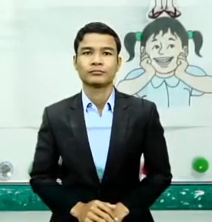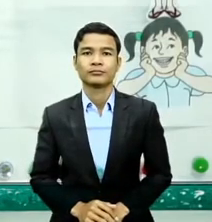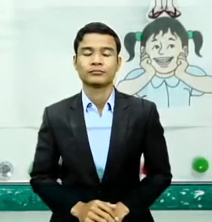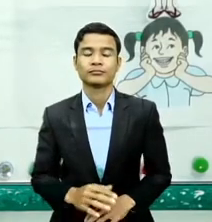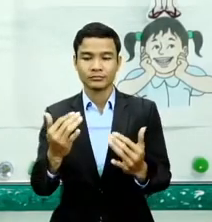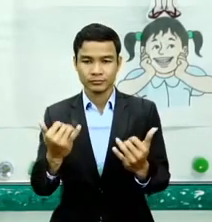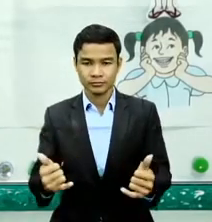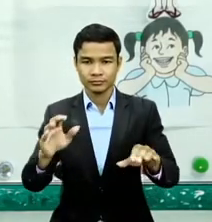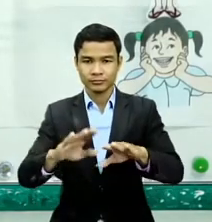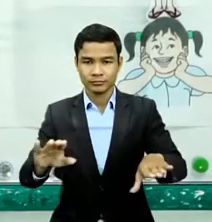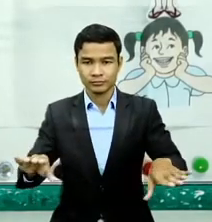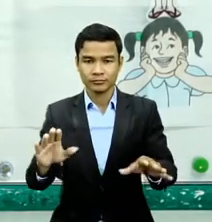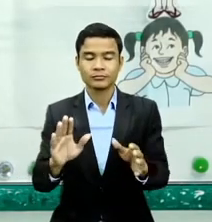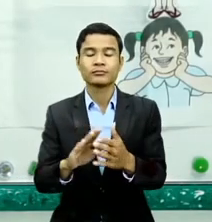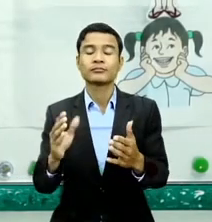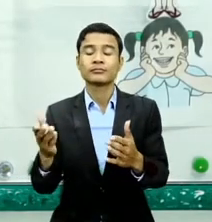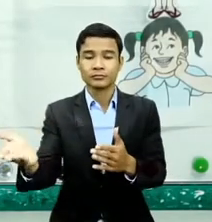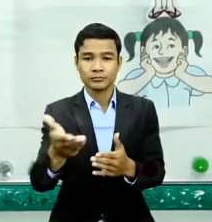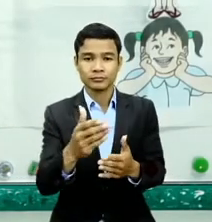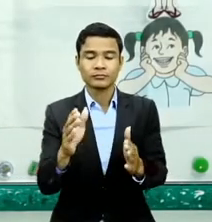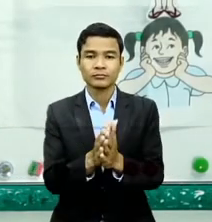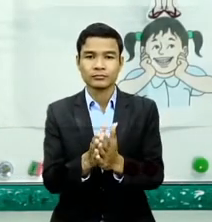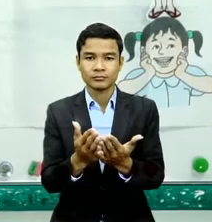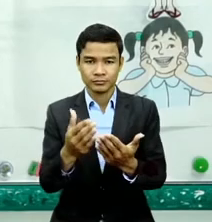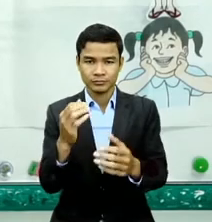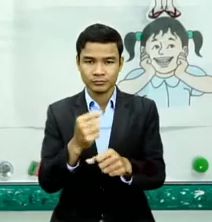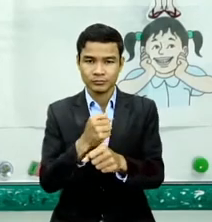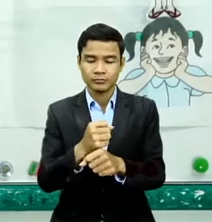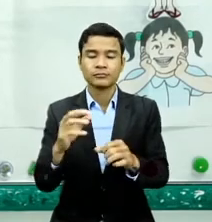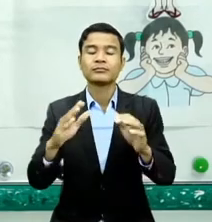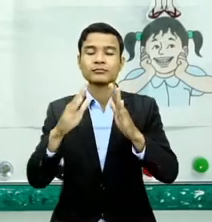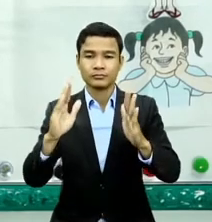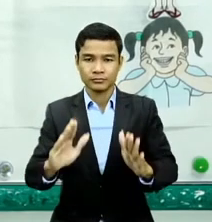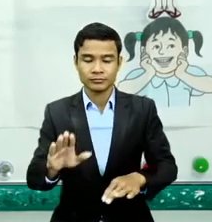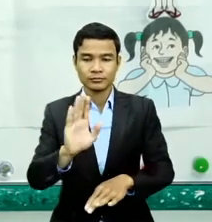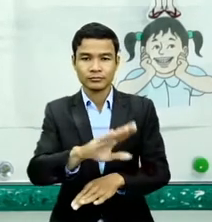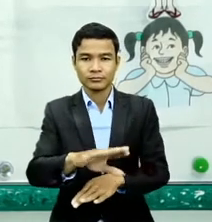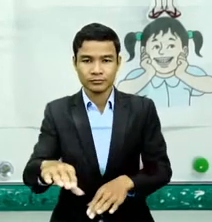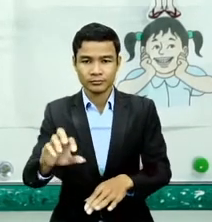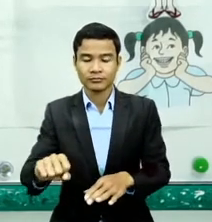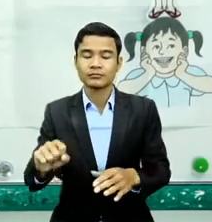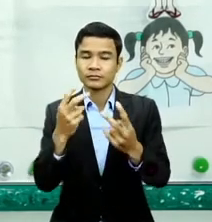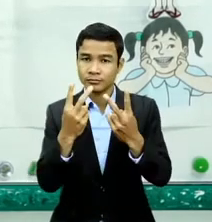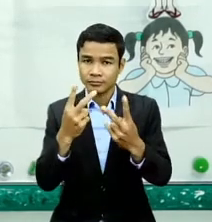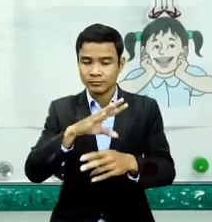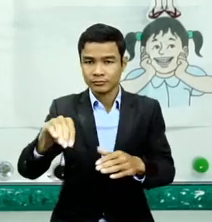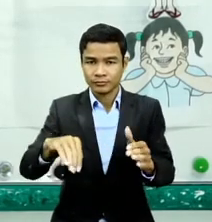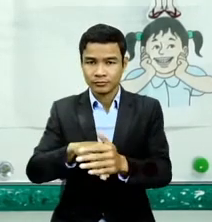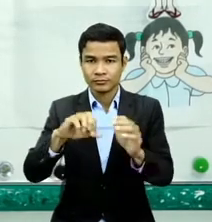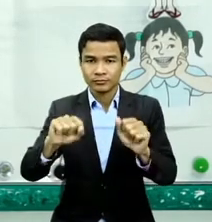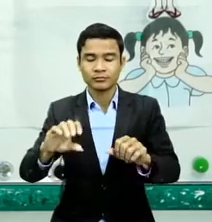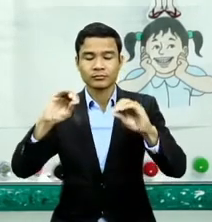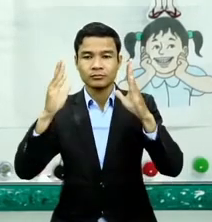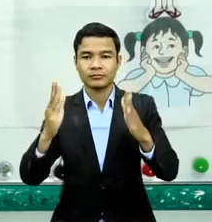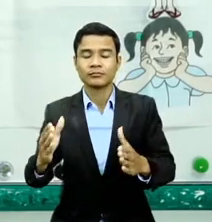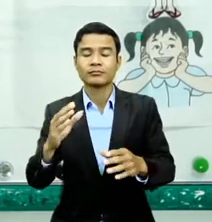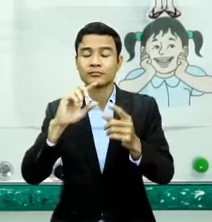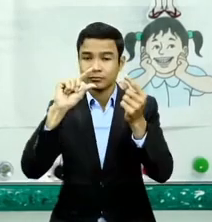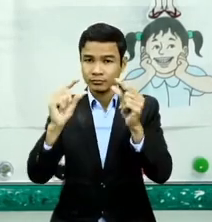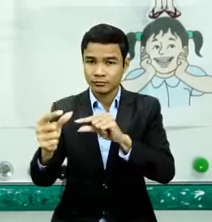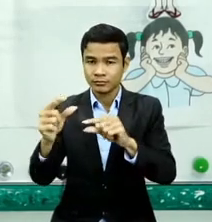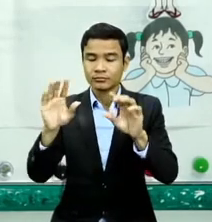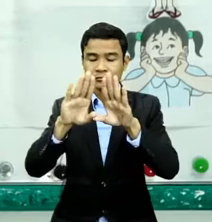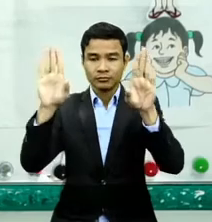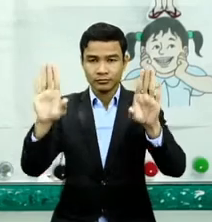Tại lấy ní con tăng ổn này, cho con dược xịp hơi cách cạp tiền rồi bỏ con mất. Nằm bầy dương tự tiếng tốt tình ổn này, đã nẹ cổ nâng thua cầm nai này